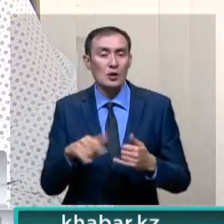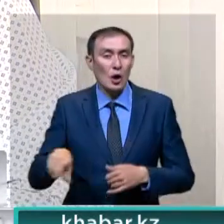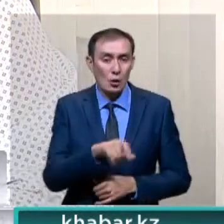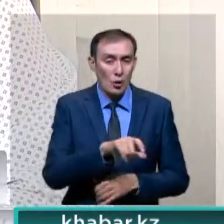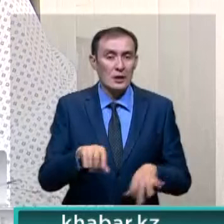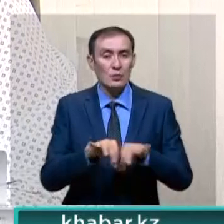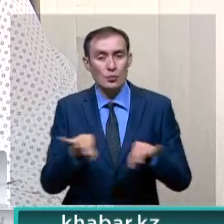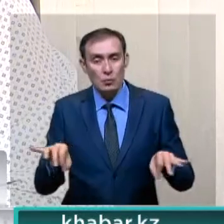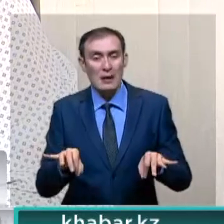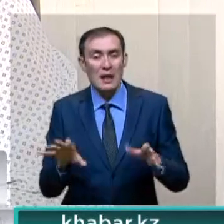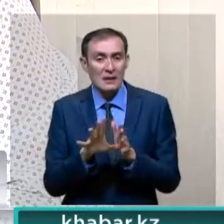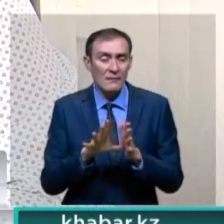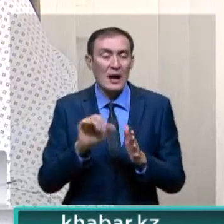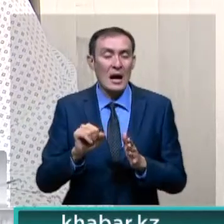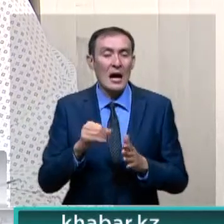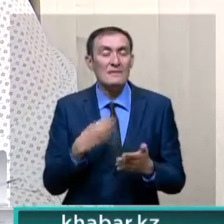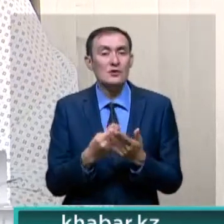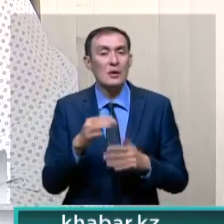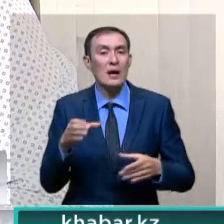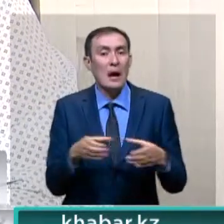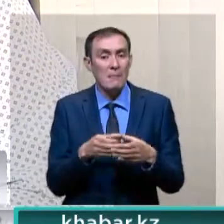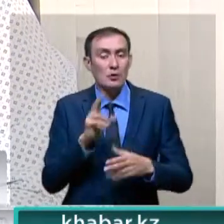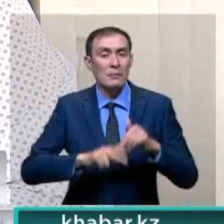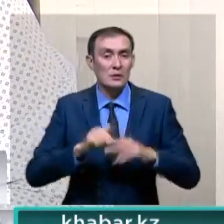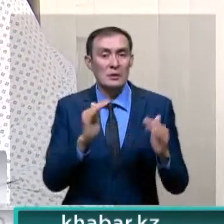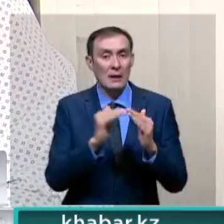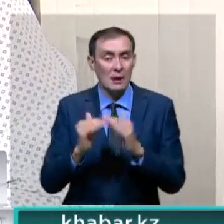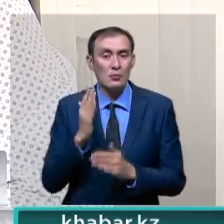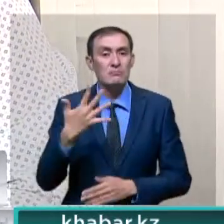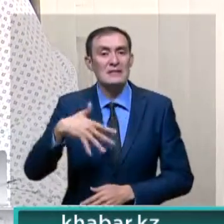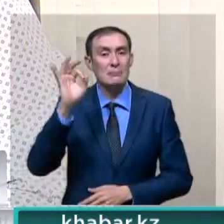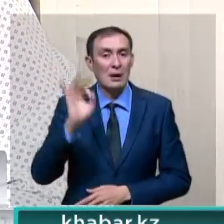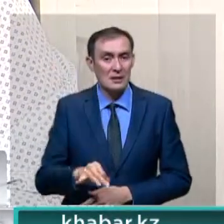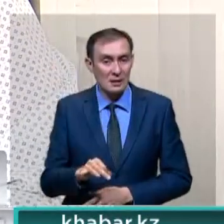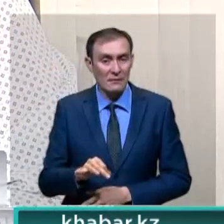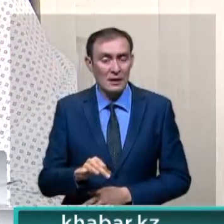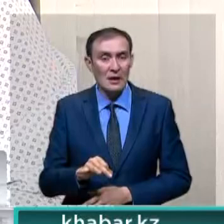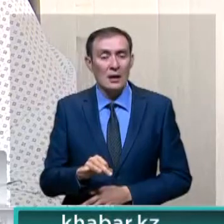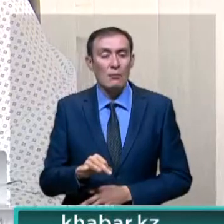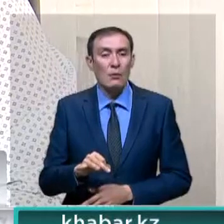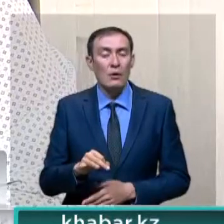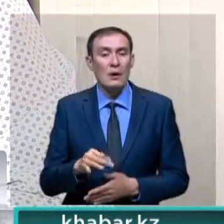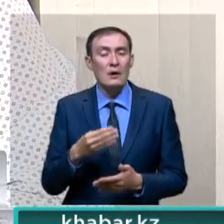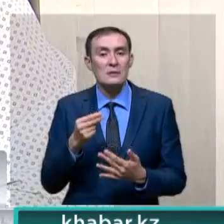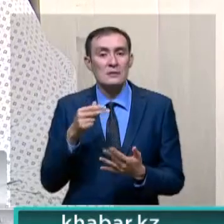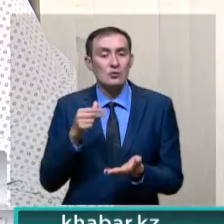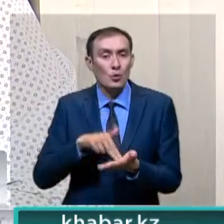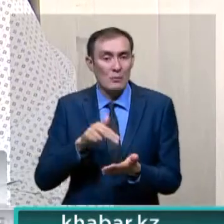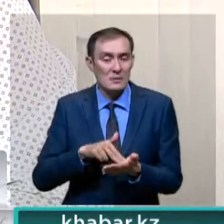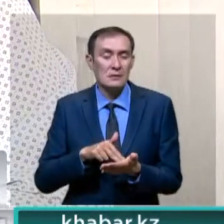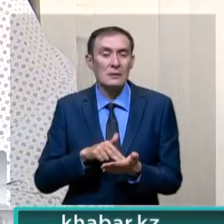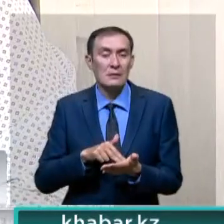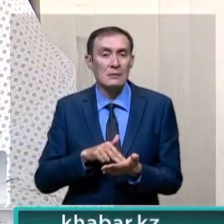то та инвестиционная компания, которая построит жилые дома, 50% отдает по фиксированным тарифам